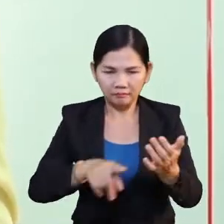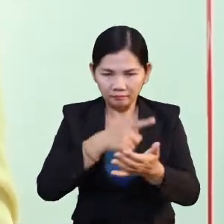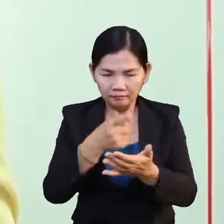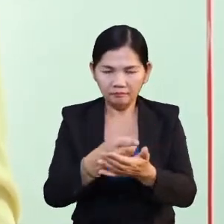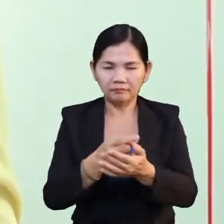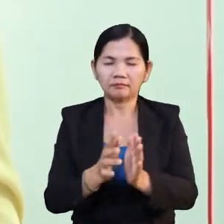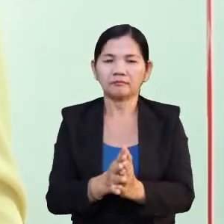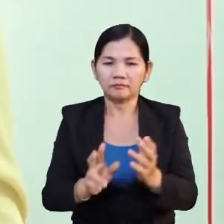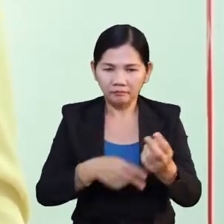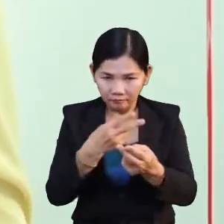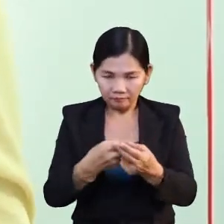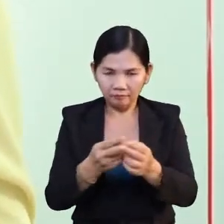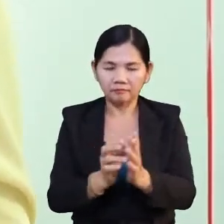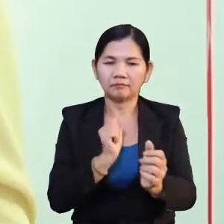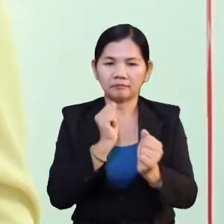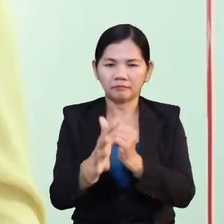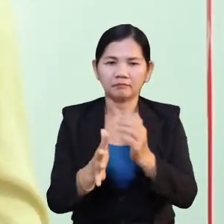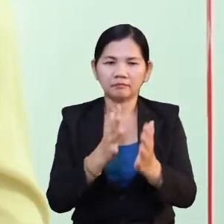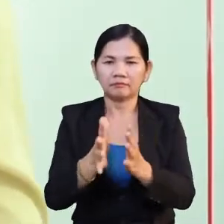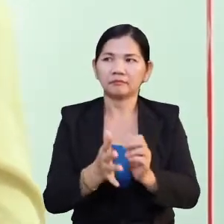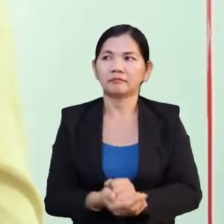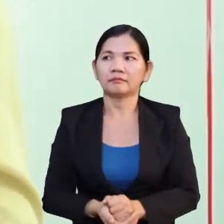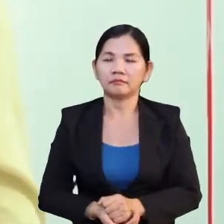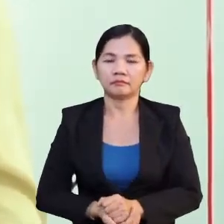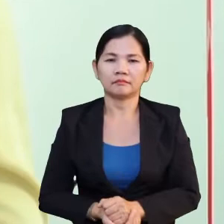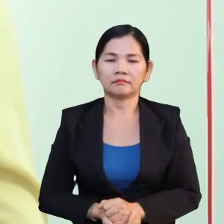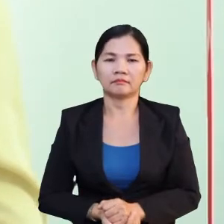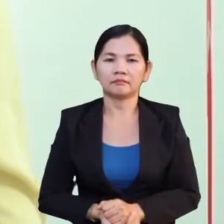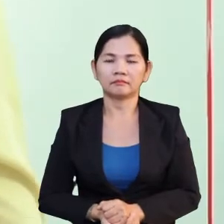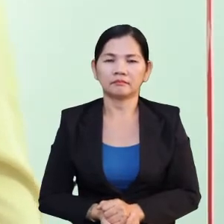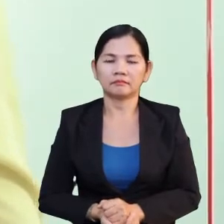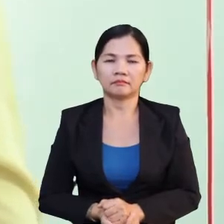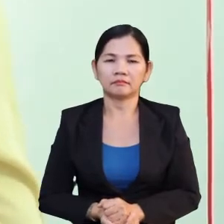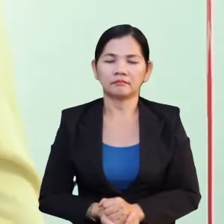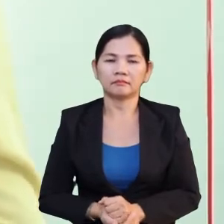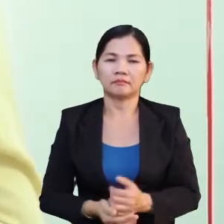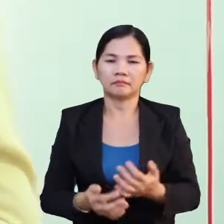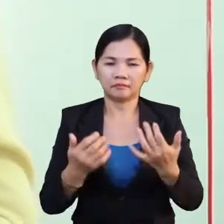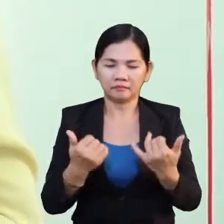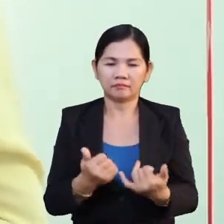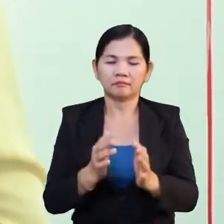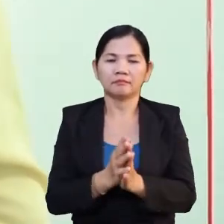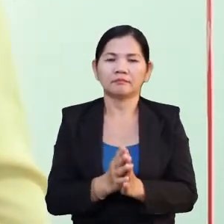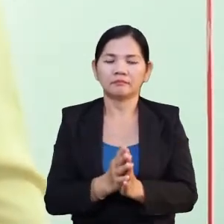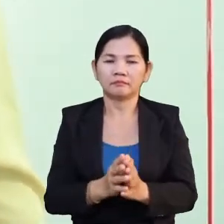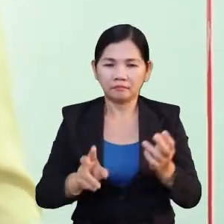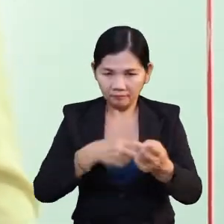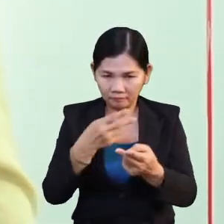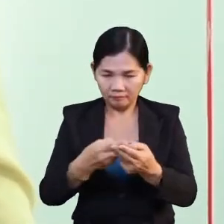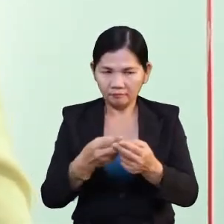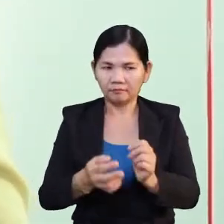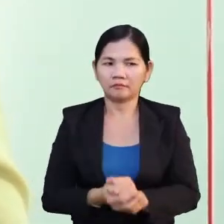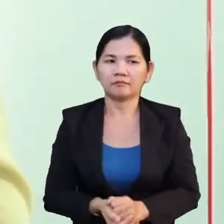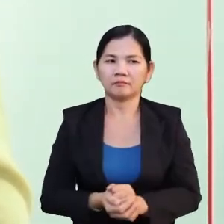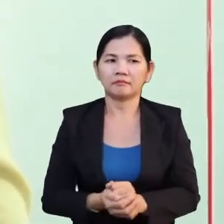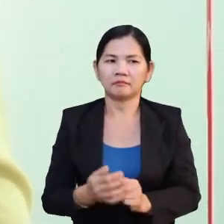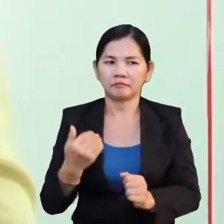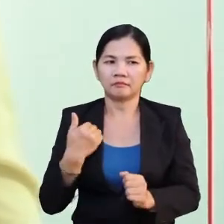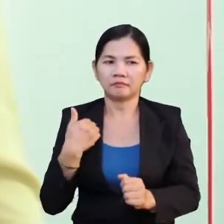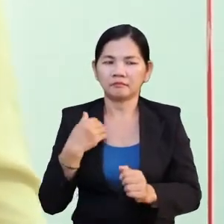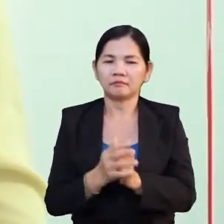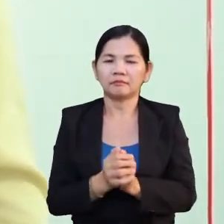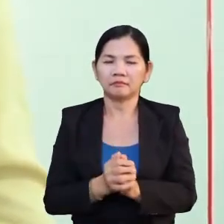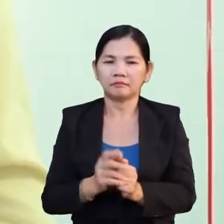ស់គ្នាចាប់ផ្ដើមឆ្លើយចាឥឡូវអ្នកគ្រូឆ្លើយតាមចម្លើយរបស់កូនឡើងវិញណាមិញកូនច្បា